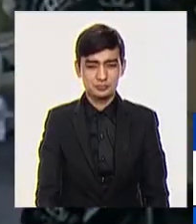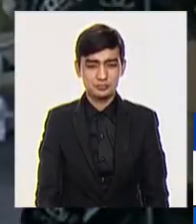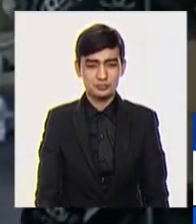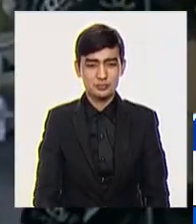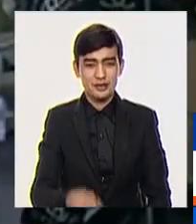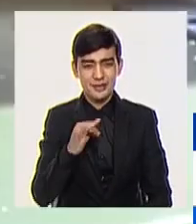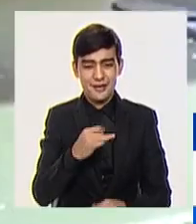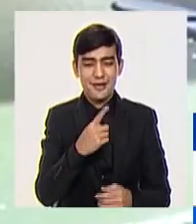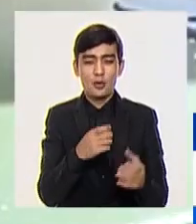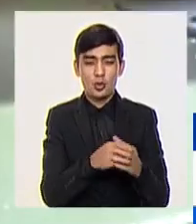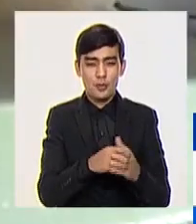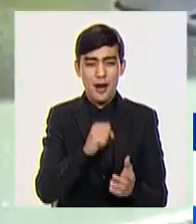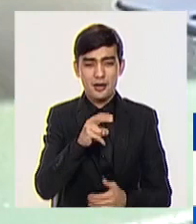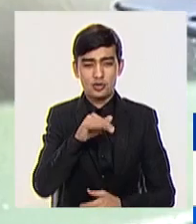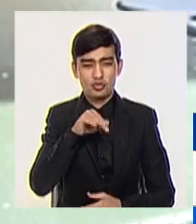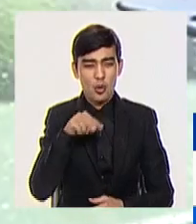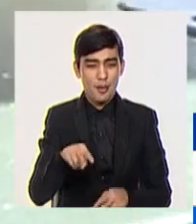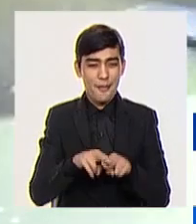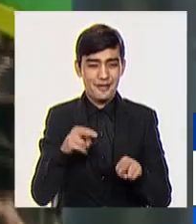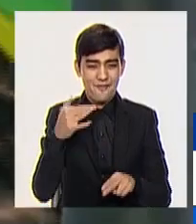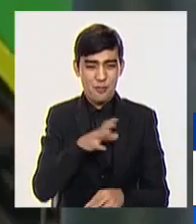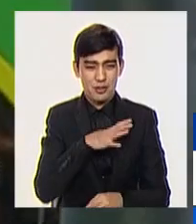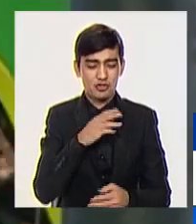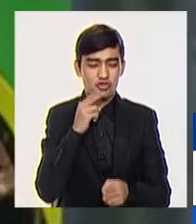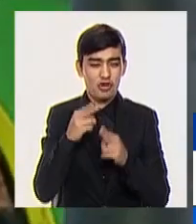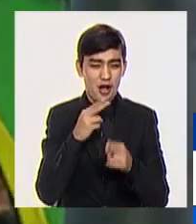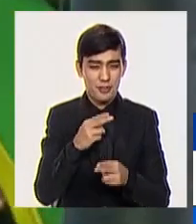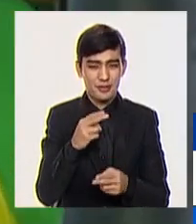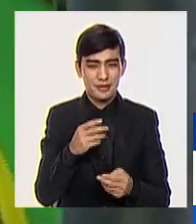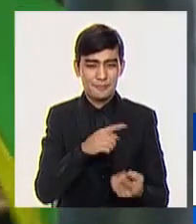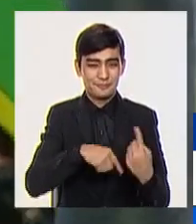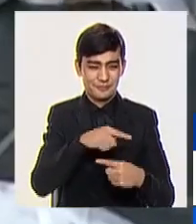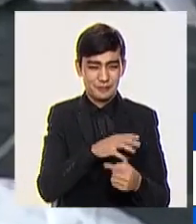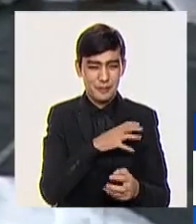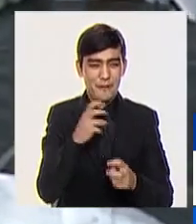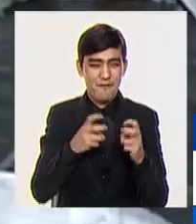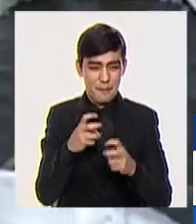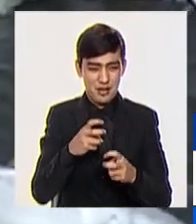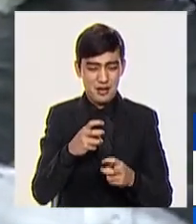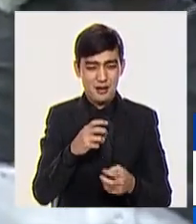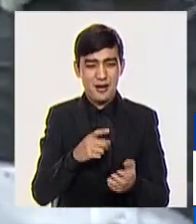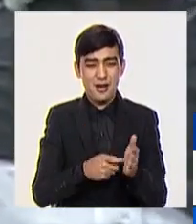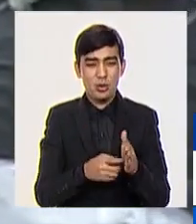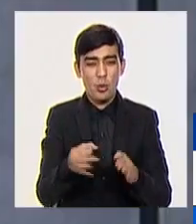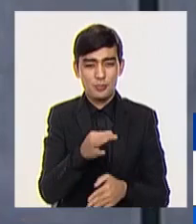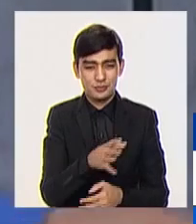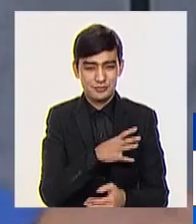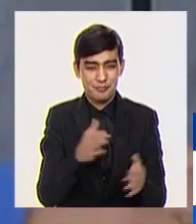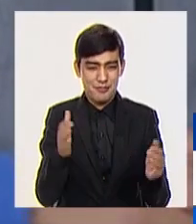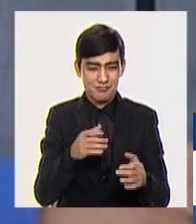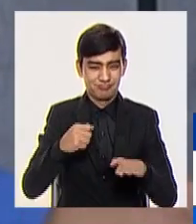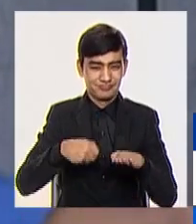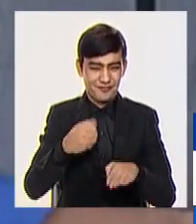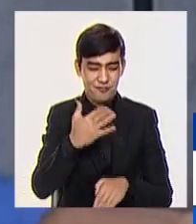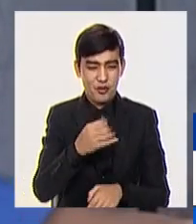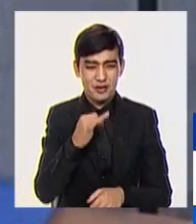А вот агитгруппа партии «Ак-Жол» выслушала жалобы владельца небольшой швейной фабрики в Карагандинской области. Предприниматель сетует на то, что